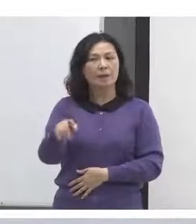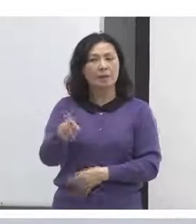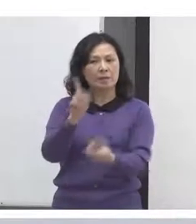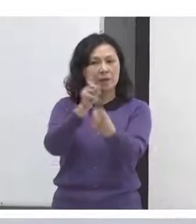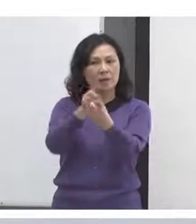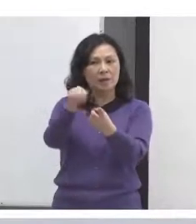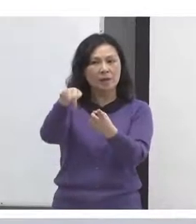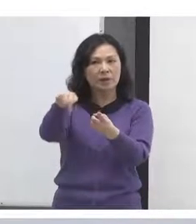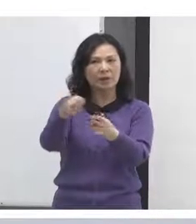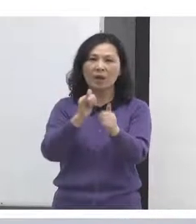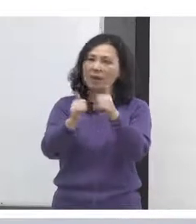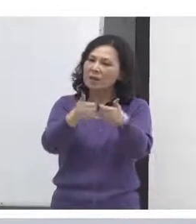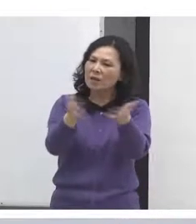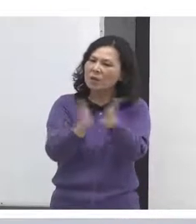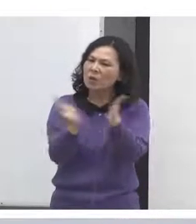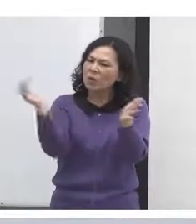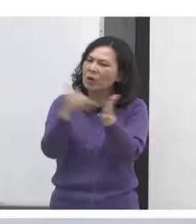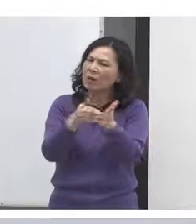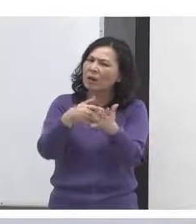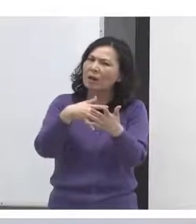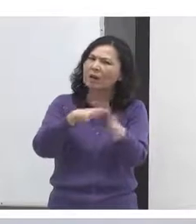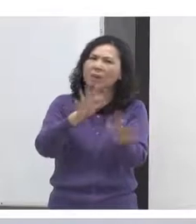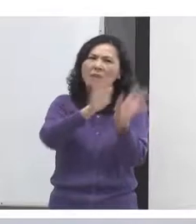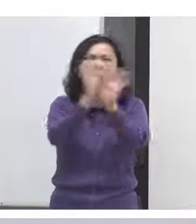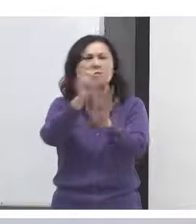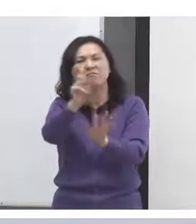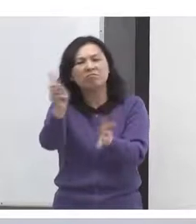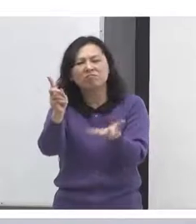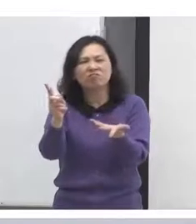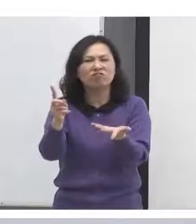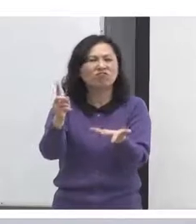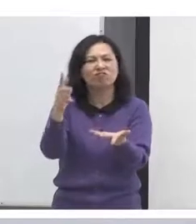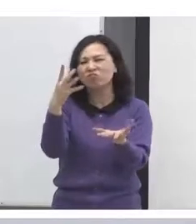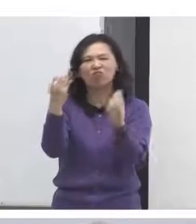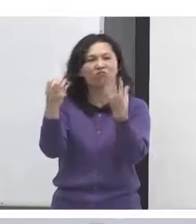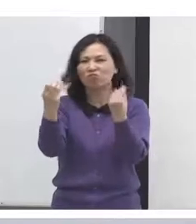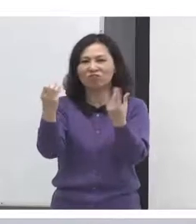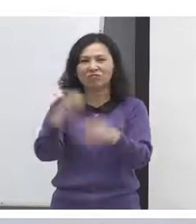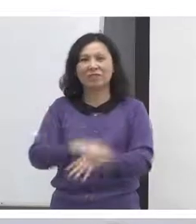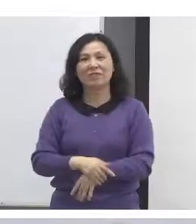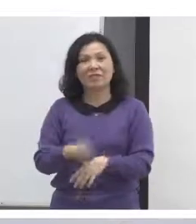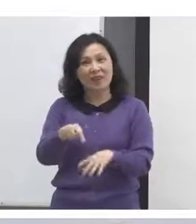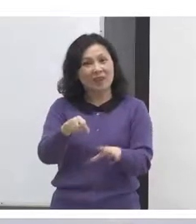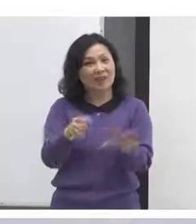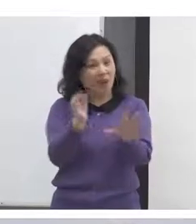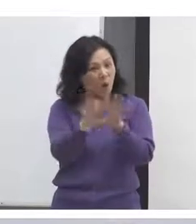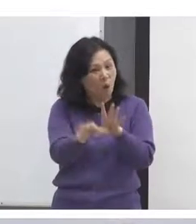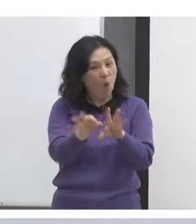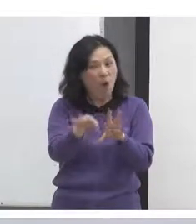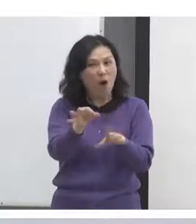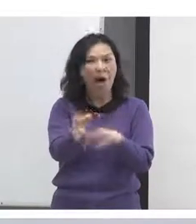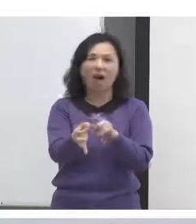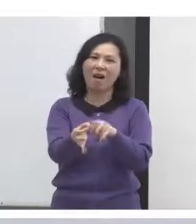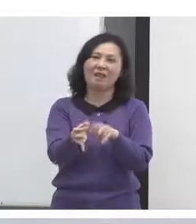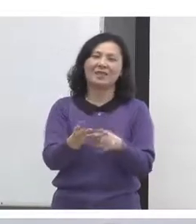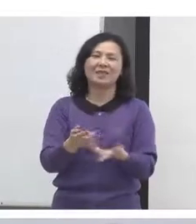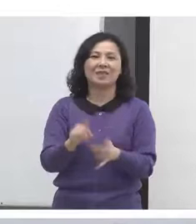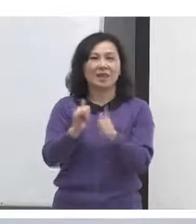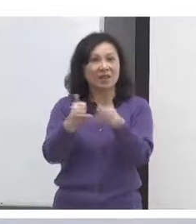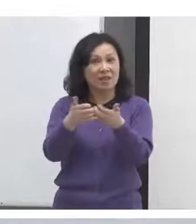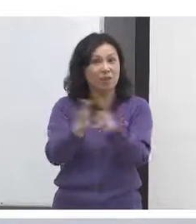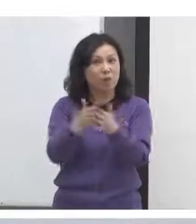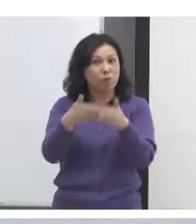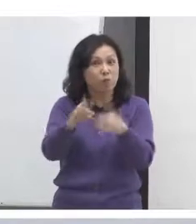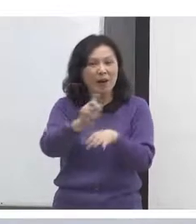社群到底是什么，这个想象就很困难。那社群因为可能有需要拿捐款啦，对不对？好，然后